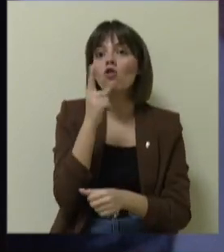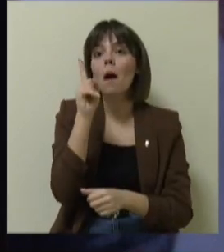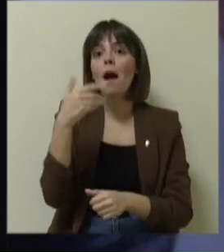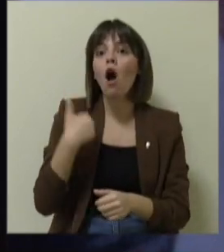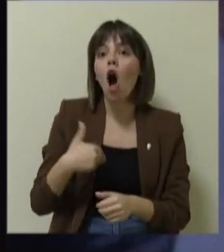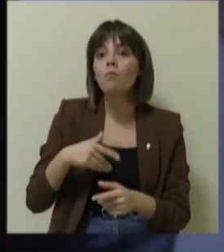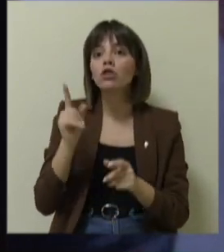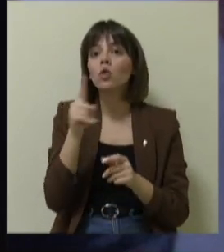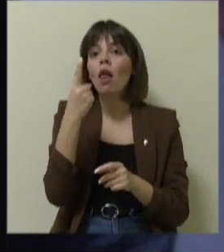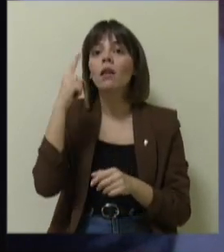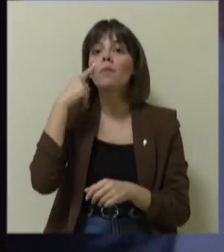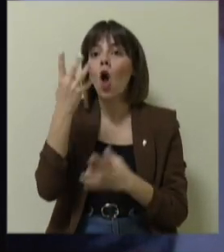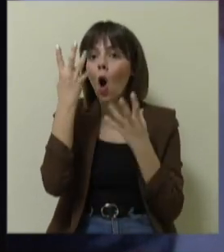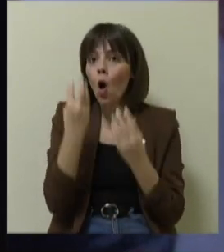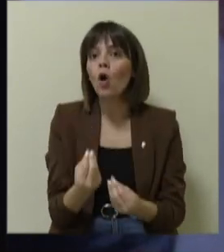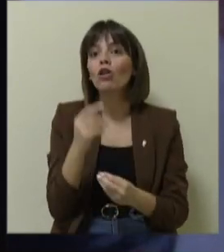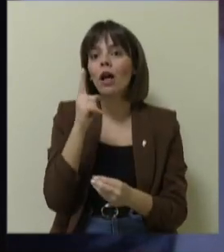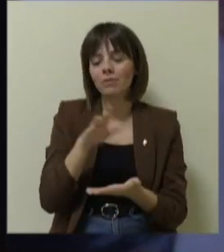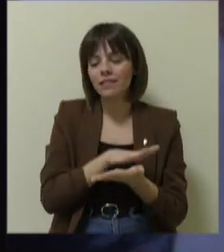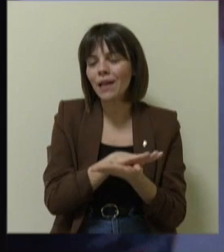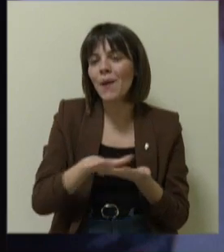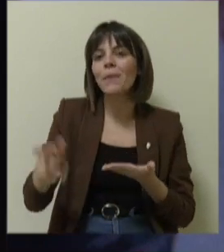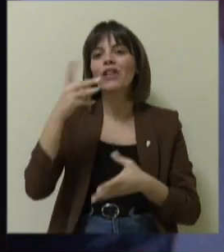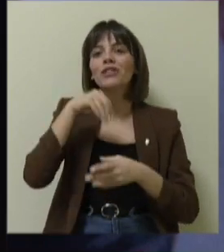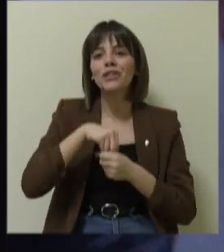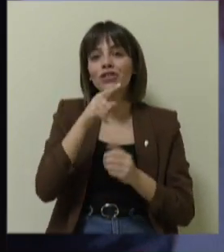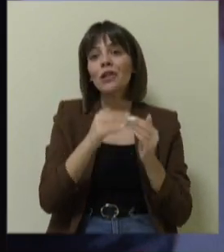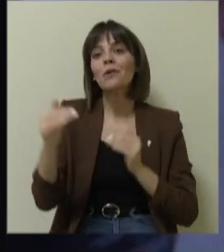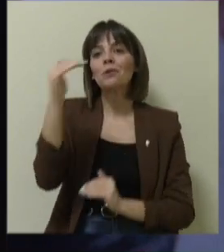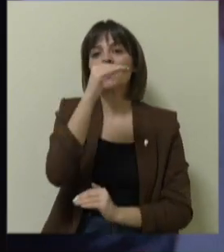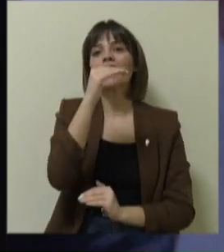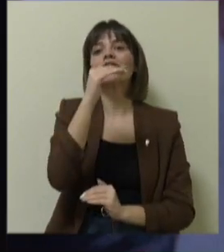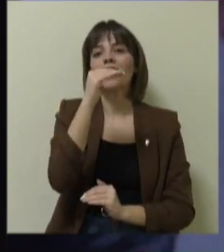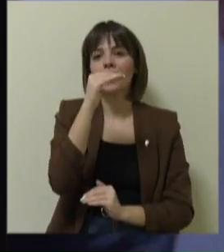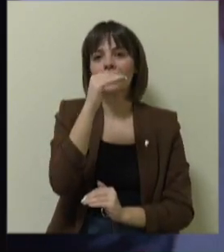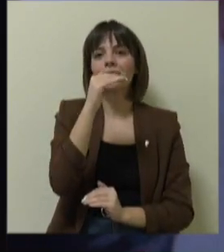kamu yönetiminin tesis edildiği bir zemin üzerinde yükselecektir.